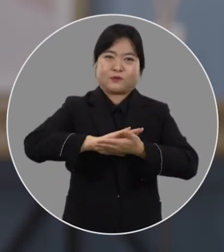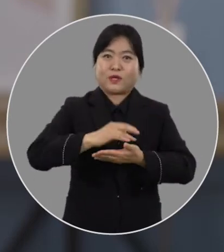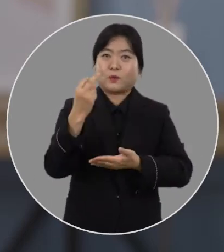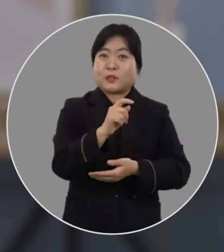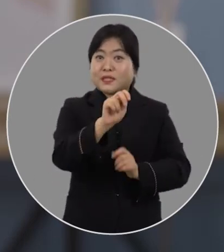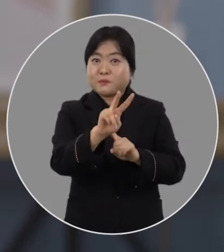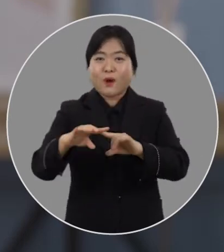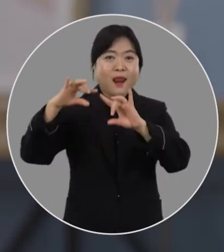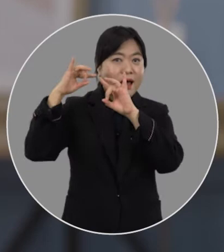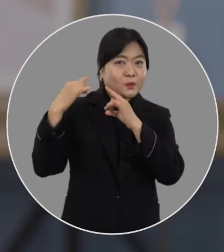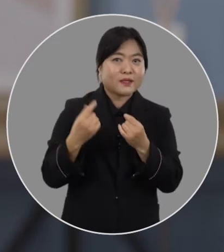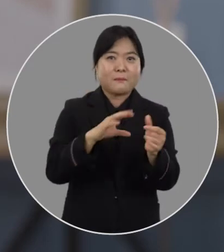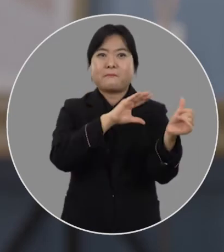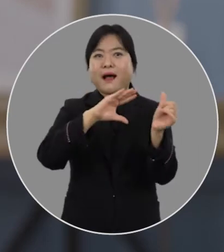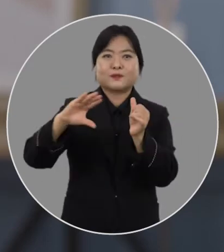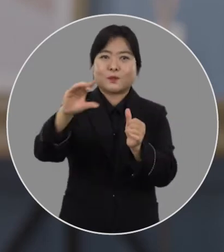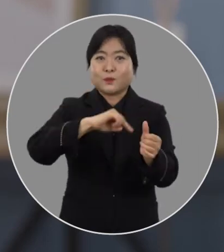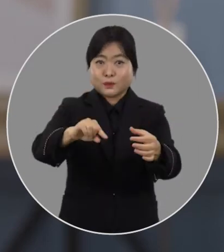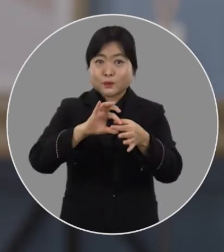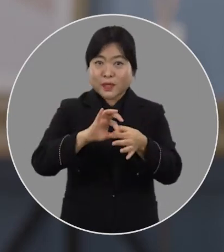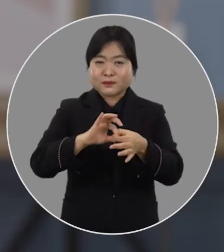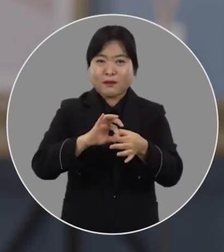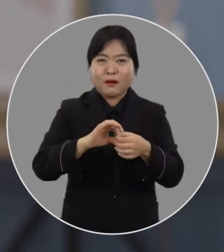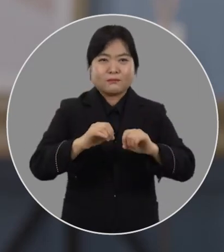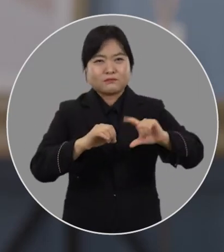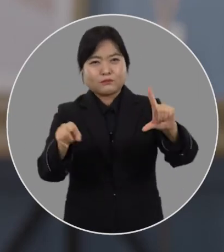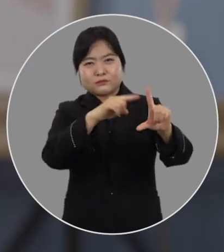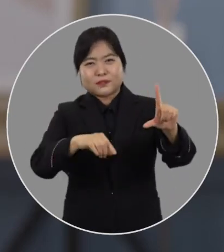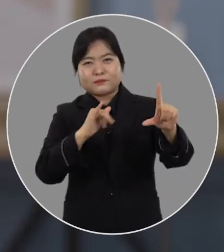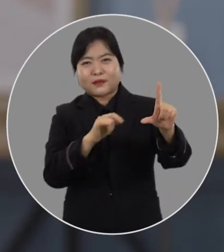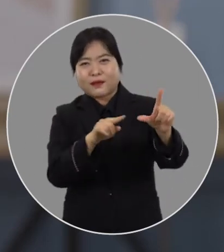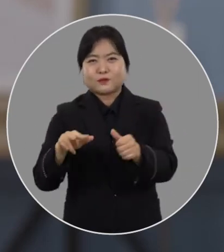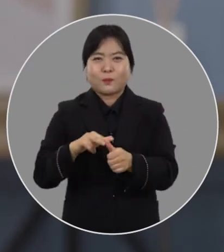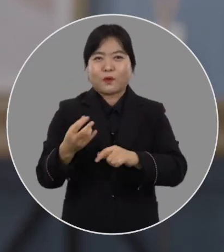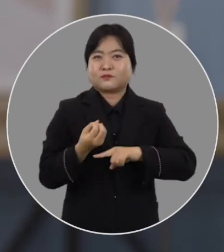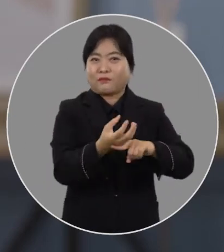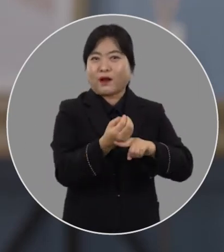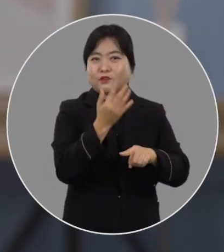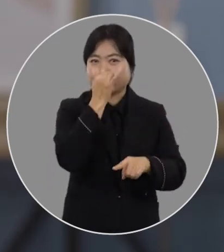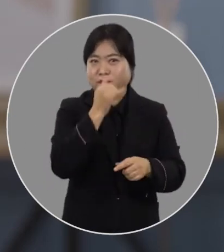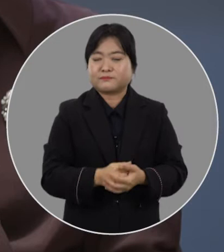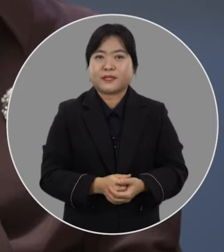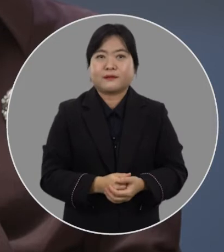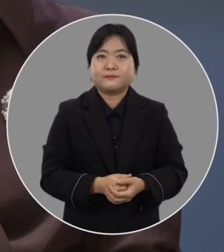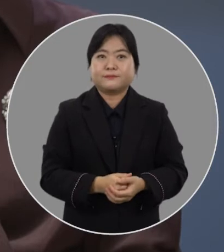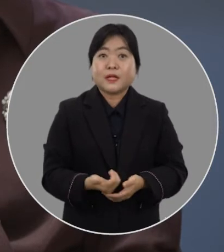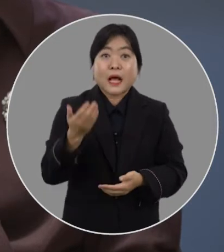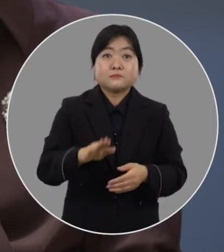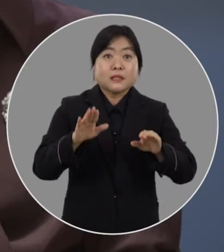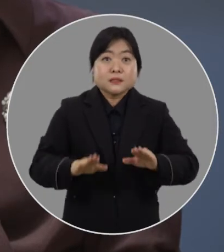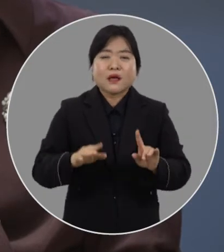그리고 TV나 라디오와 같은 방송 매체를 통해서 불특정 다수의 사람들에게 정보를 전달할 수 있었습니다.